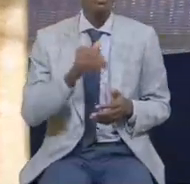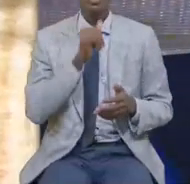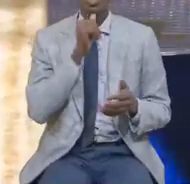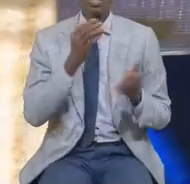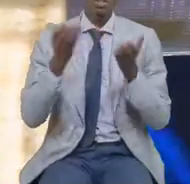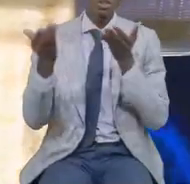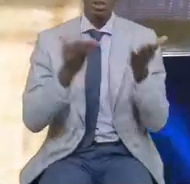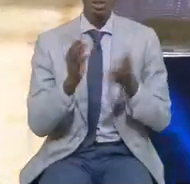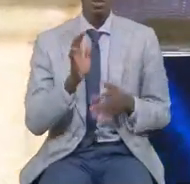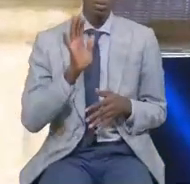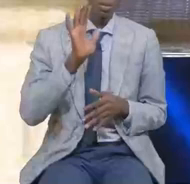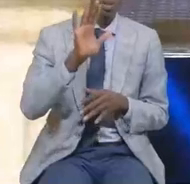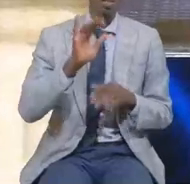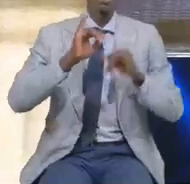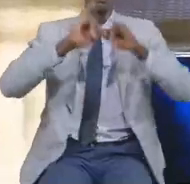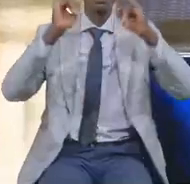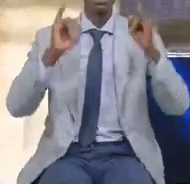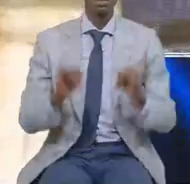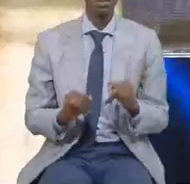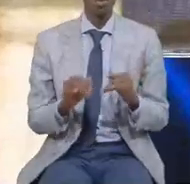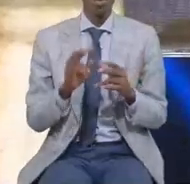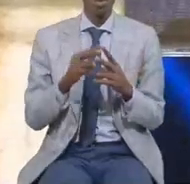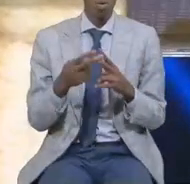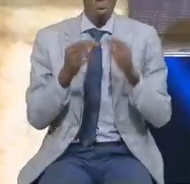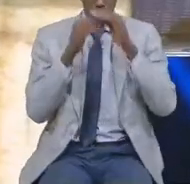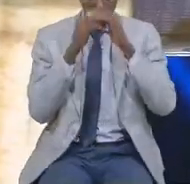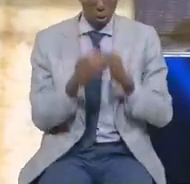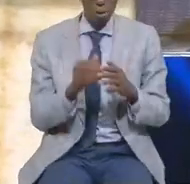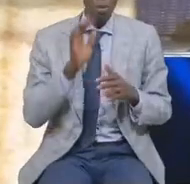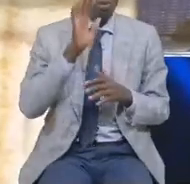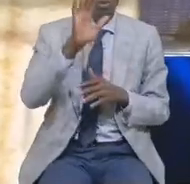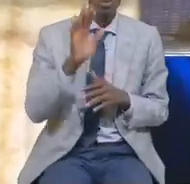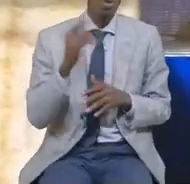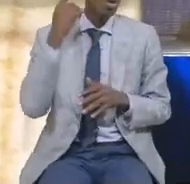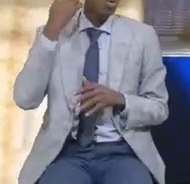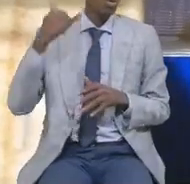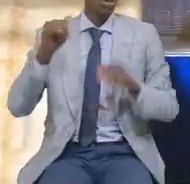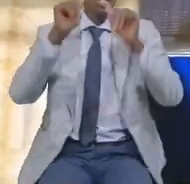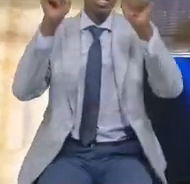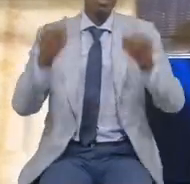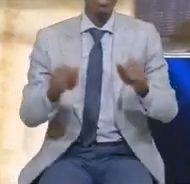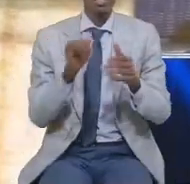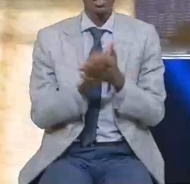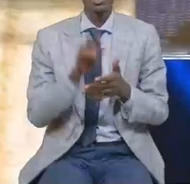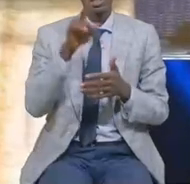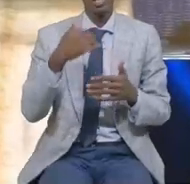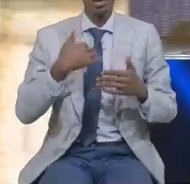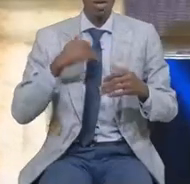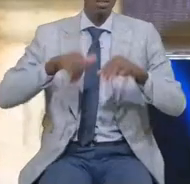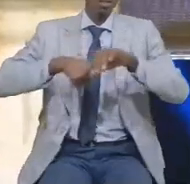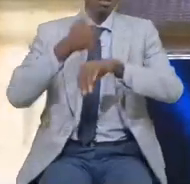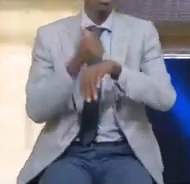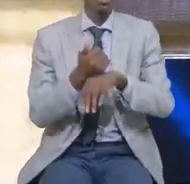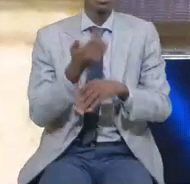tes dieux et que nous n'adorerons pas la statue d'or que tu as élevée. Puisse